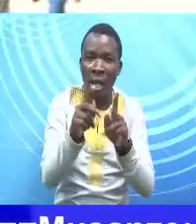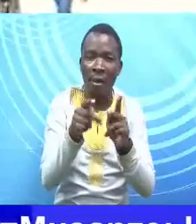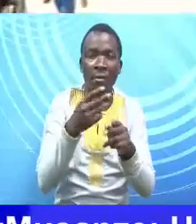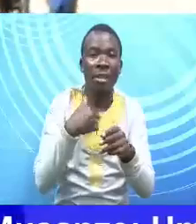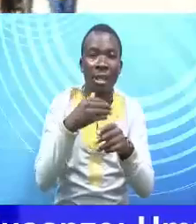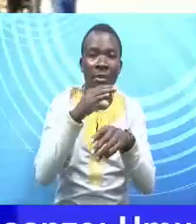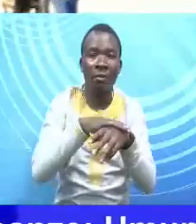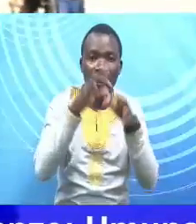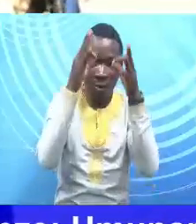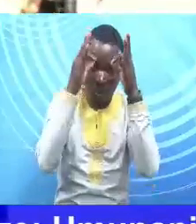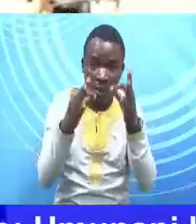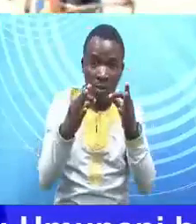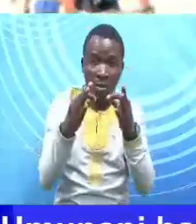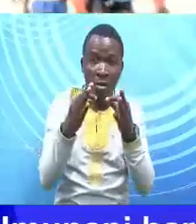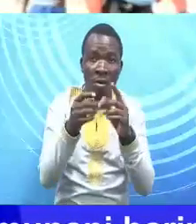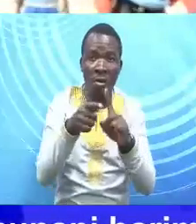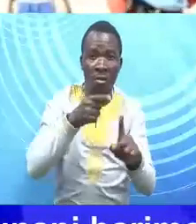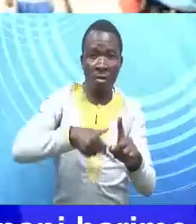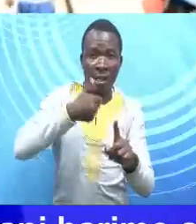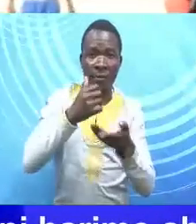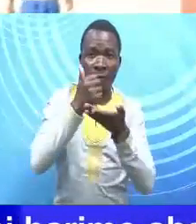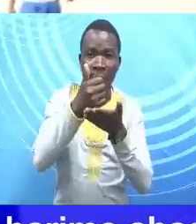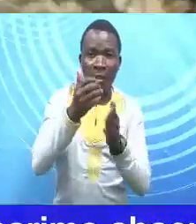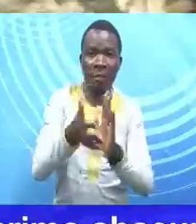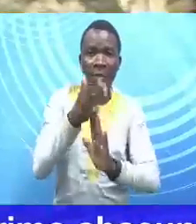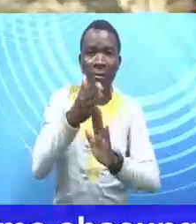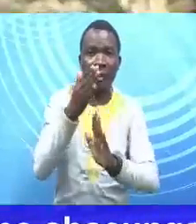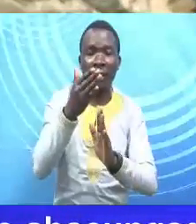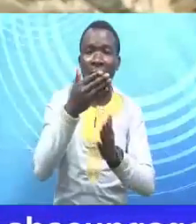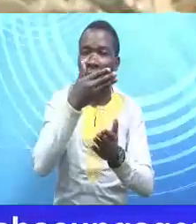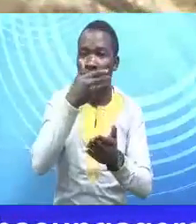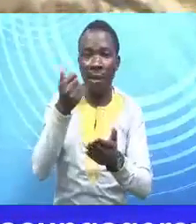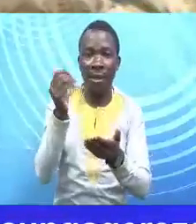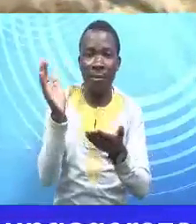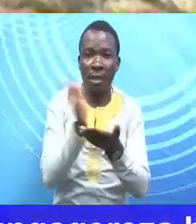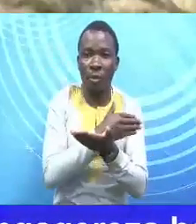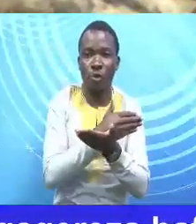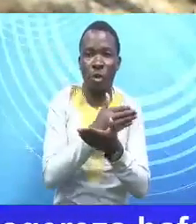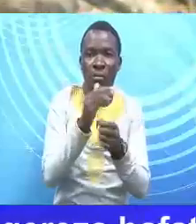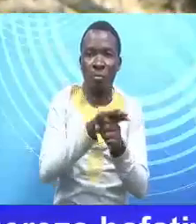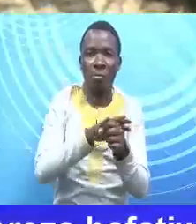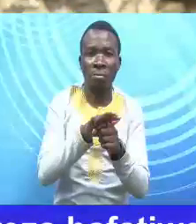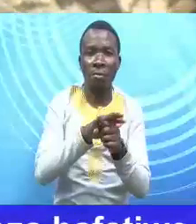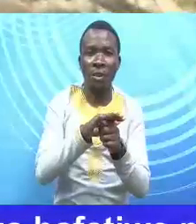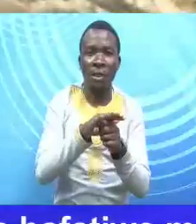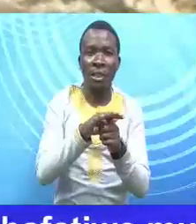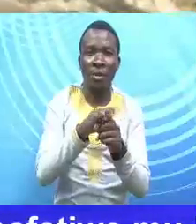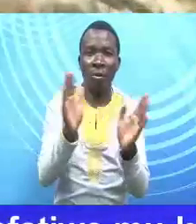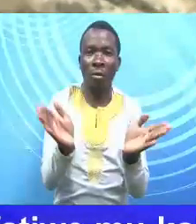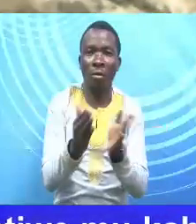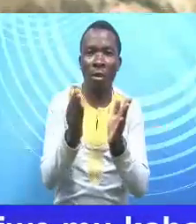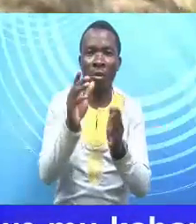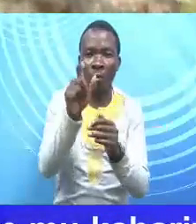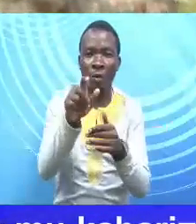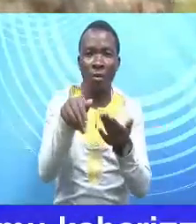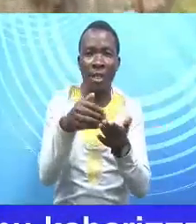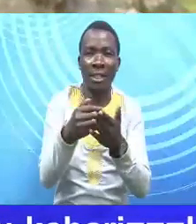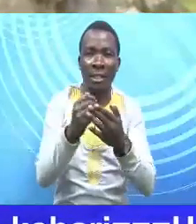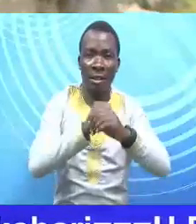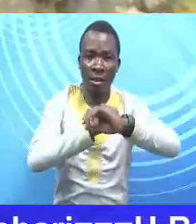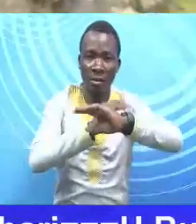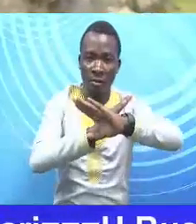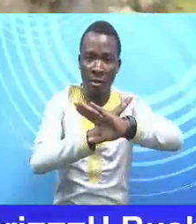nguyu kirabafasha cyane. Ni byiza cyabagisiba ubuyobozi rwose. Ni uko twashishikariza buri wese kwirinda kwegera